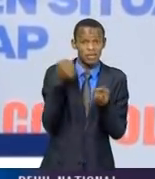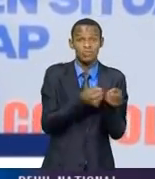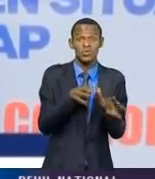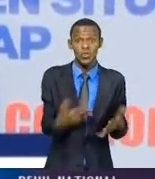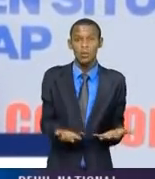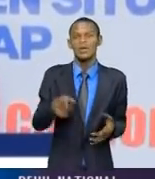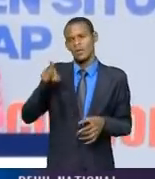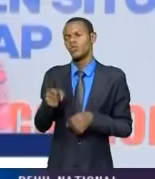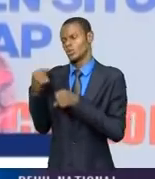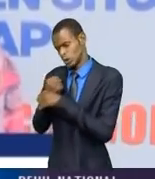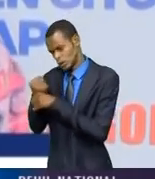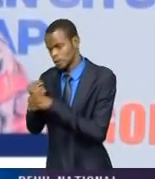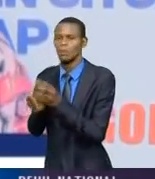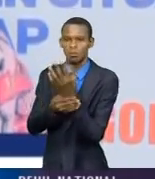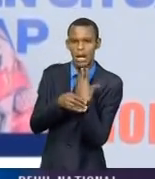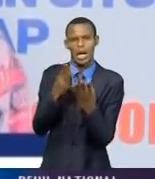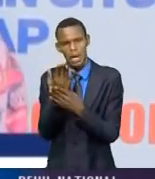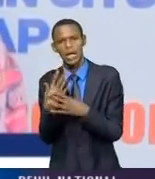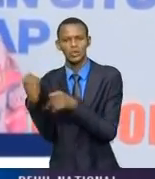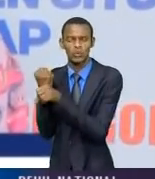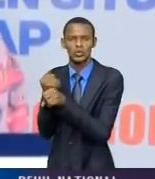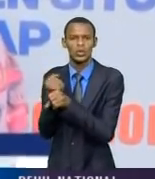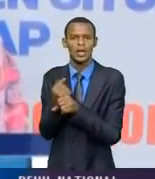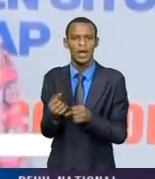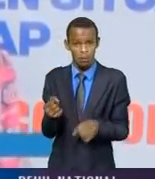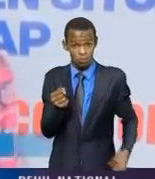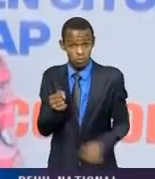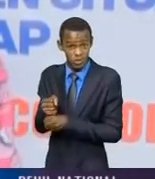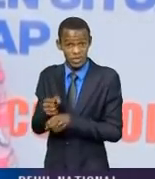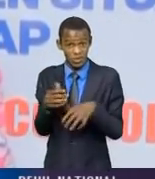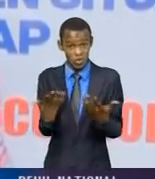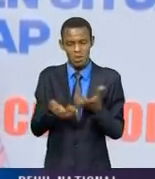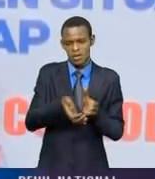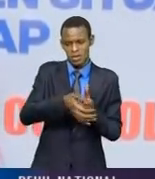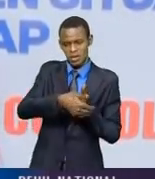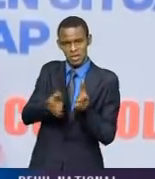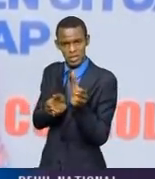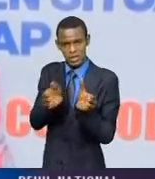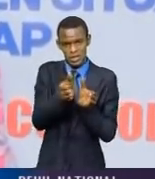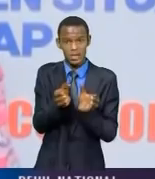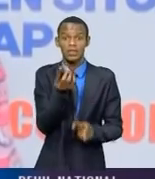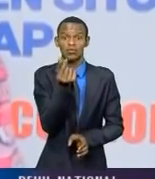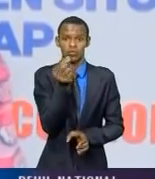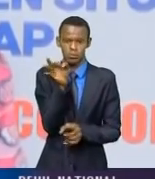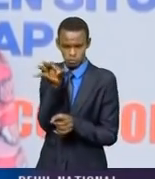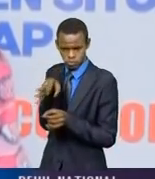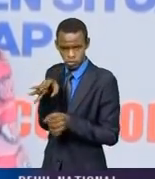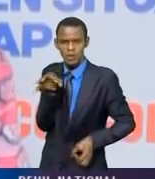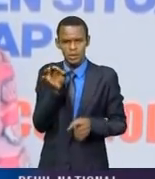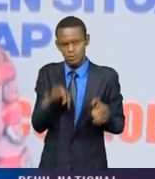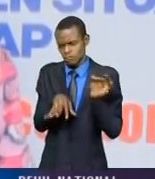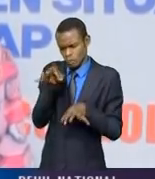colts créer jusqu'à ce de solidarité qui peut nous aider ça tapait à aider à